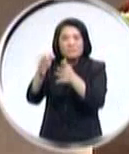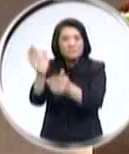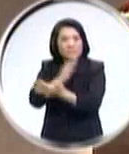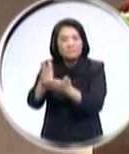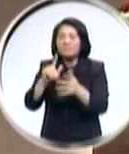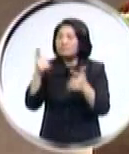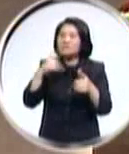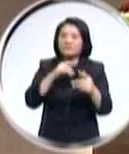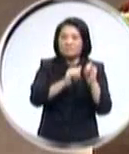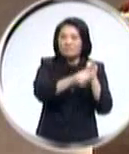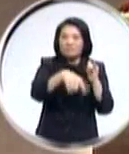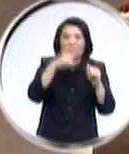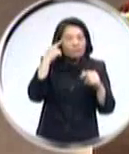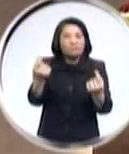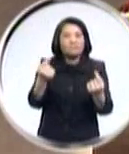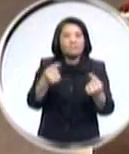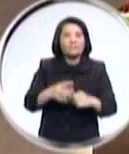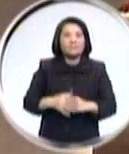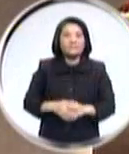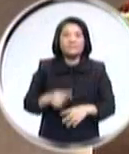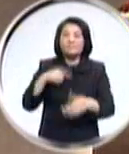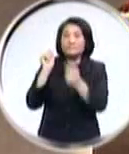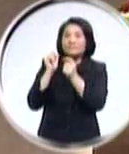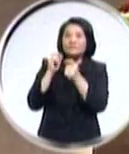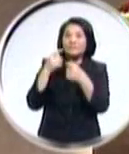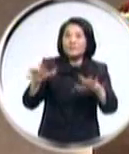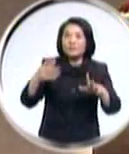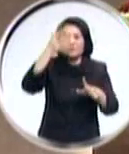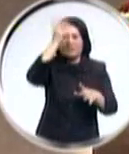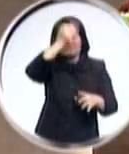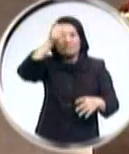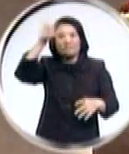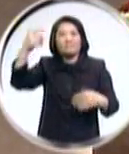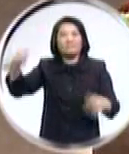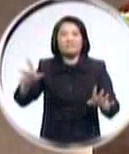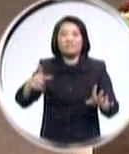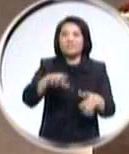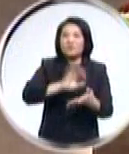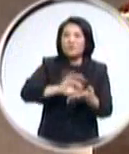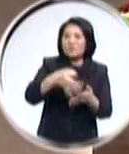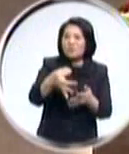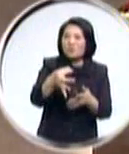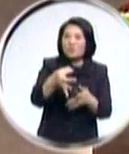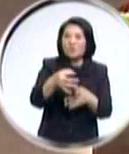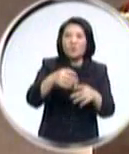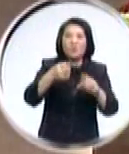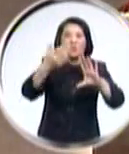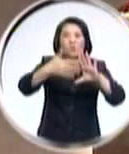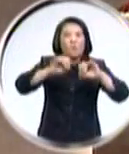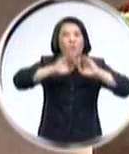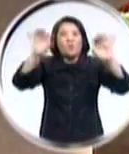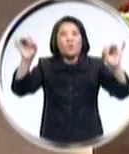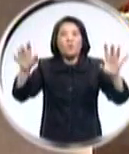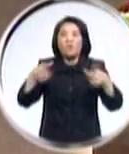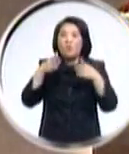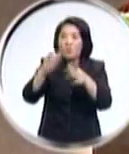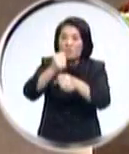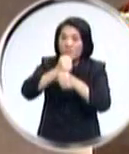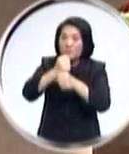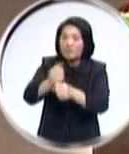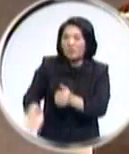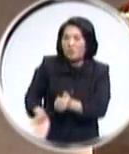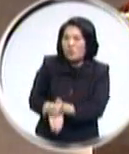共识。最近我们看到很多大企业的老板花钱买一系列的广告来支持马总